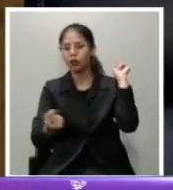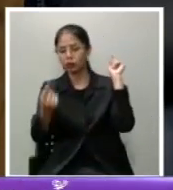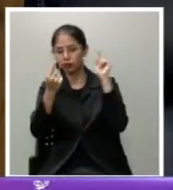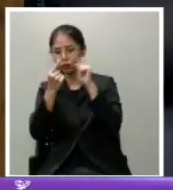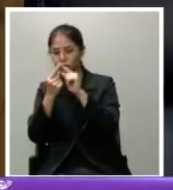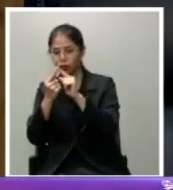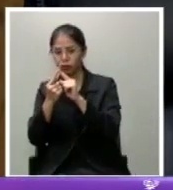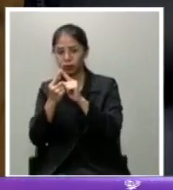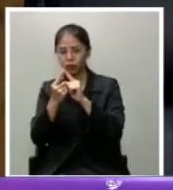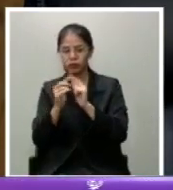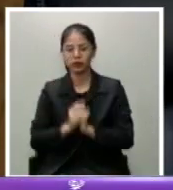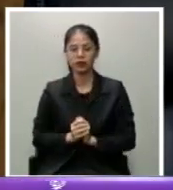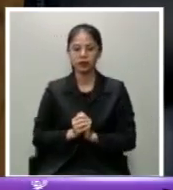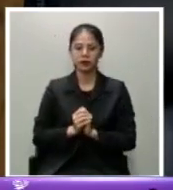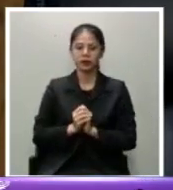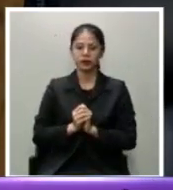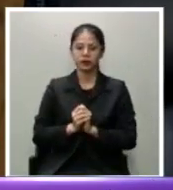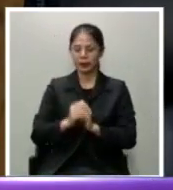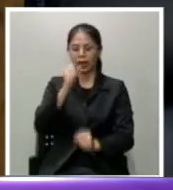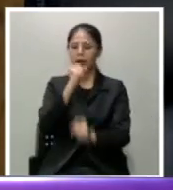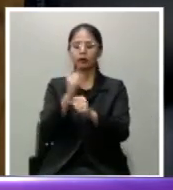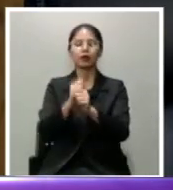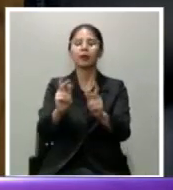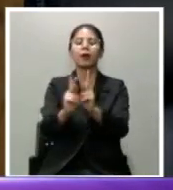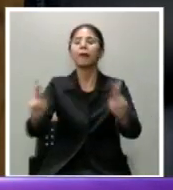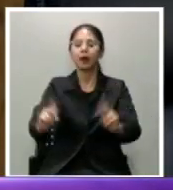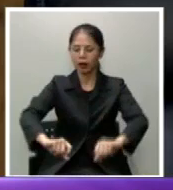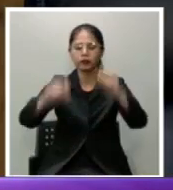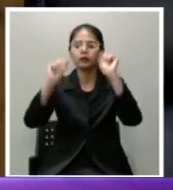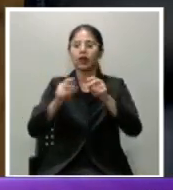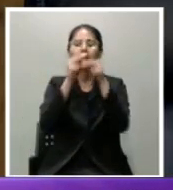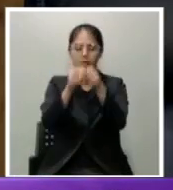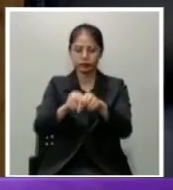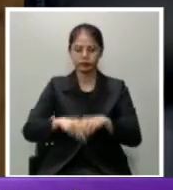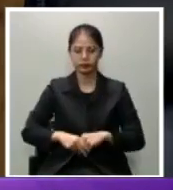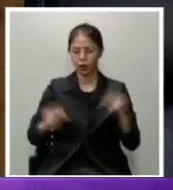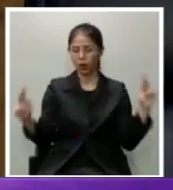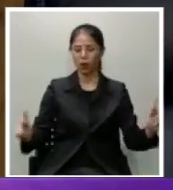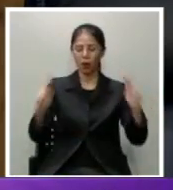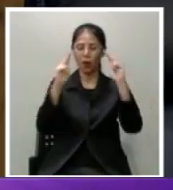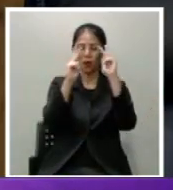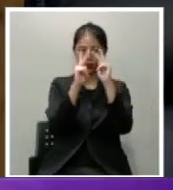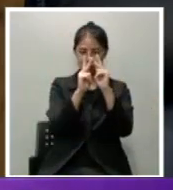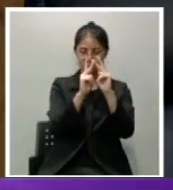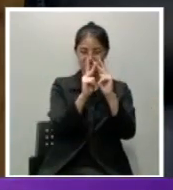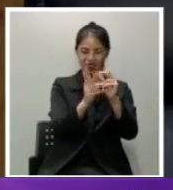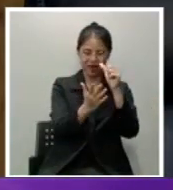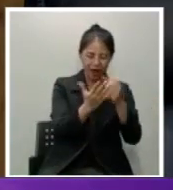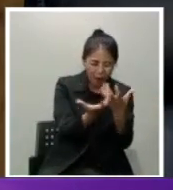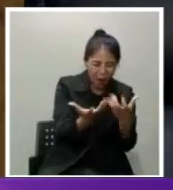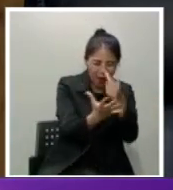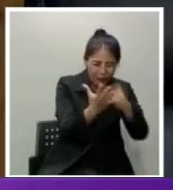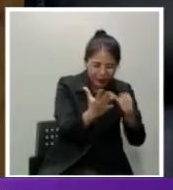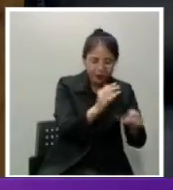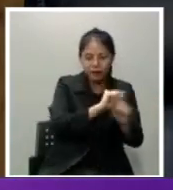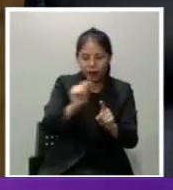ากรคิดว่าตั้งกรรมการขึ้นมาพิจารณาดีกว่ากรมศุลกากรก็ตั้งกรรมการขึ้นมาลงมือแก้